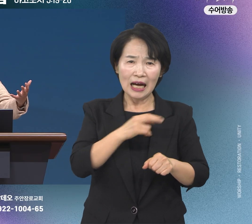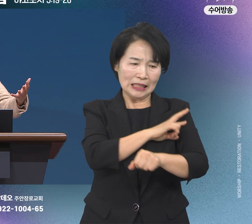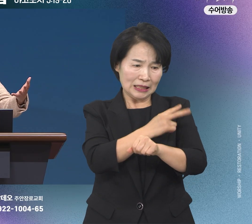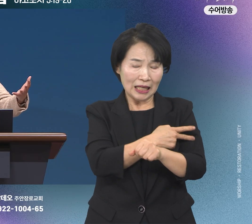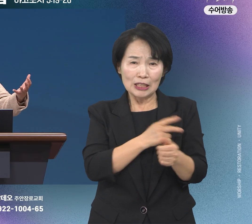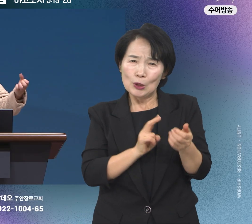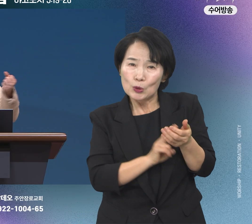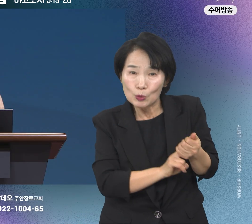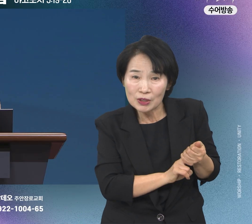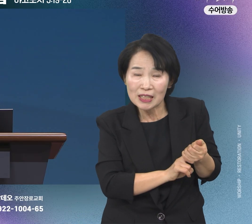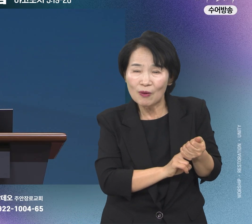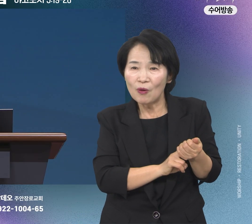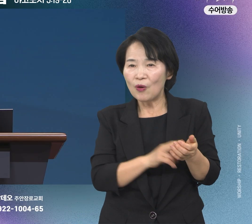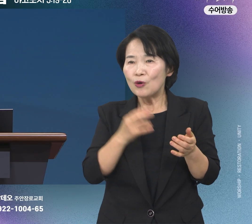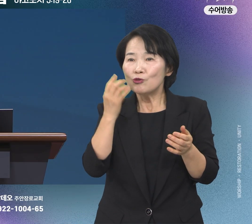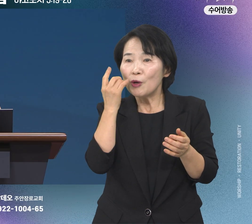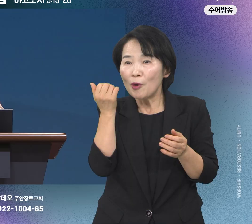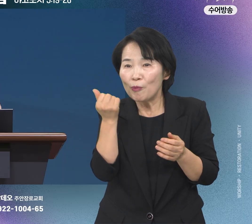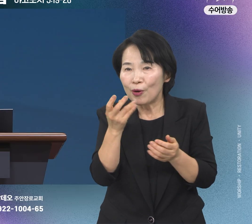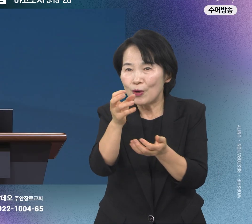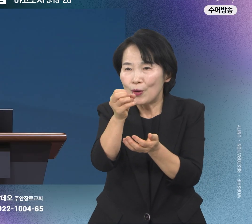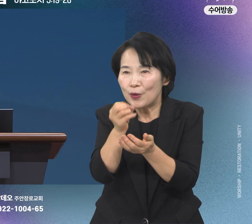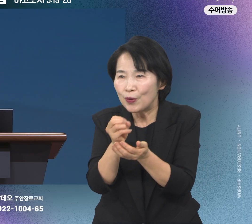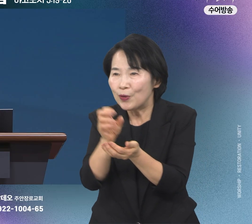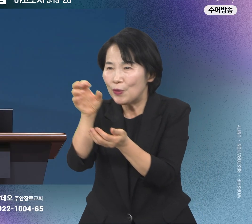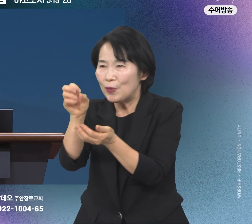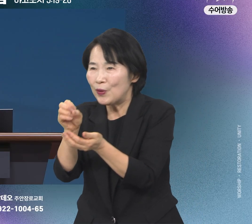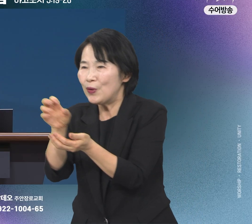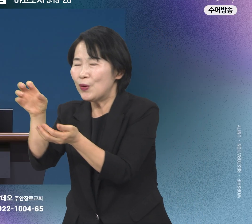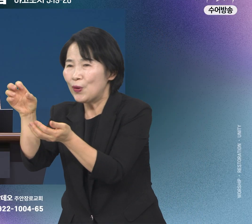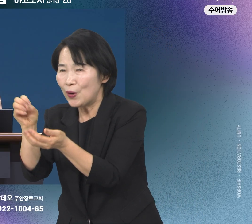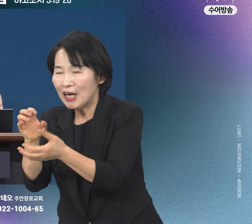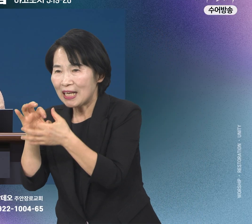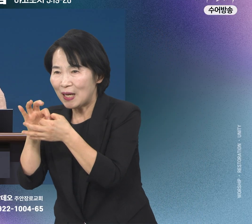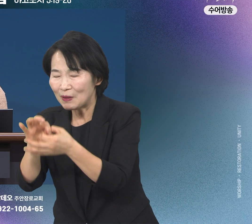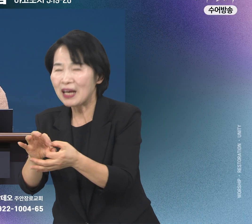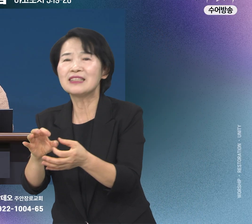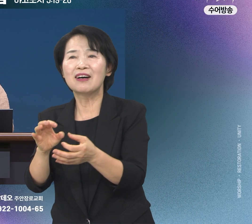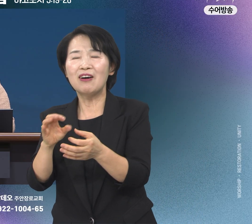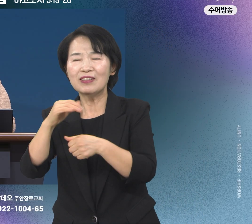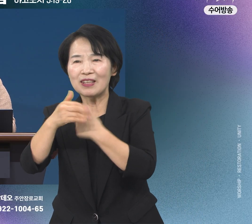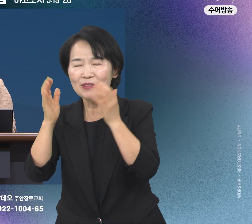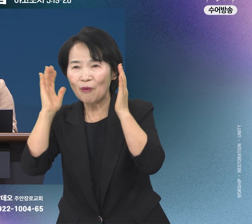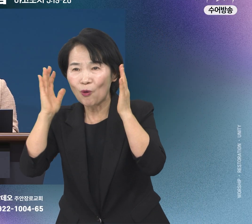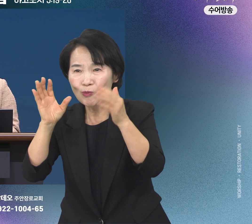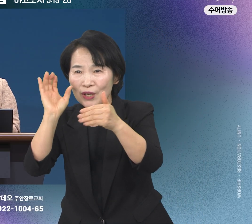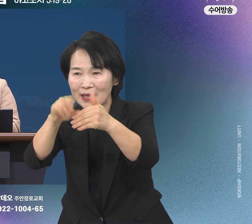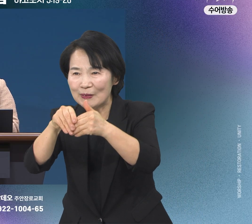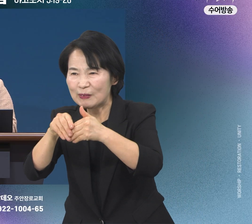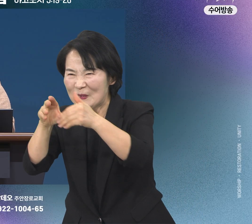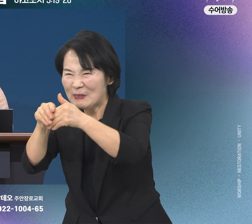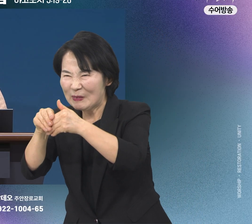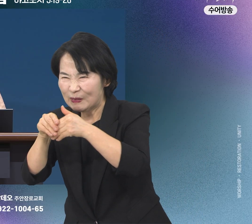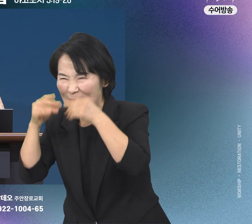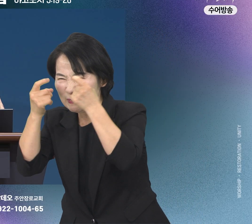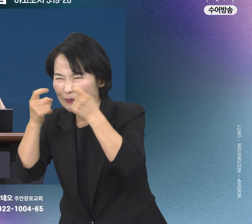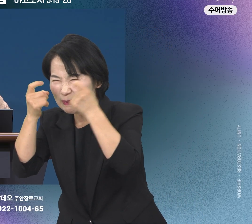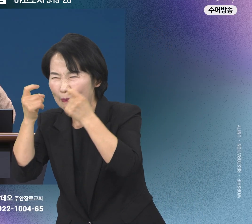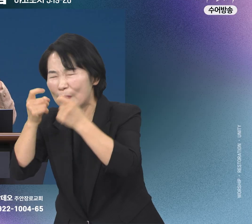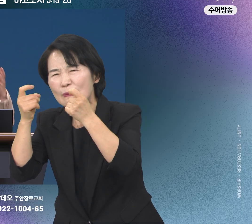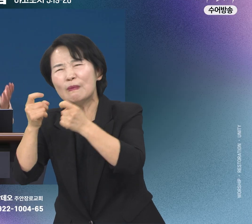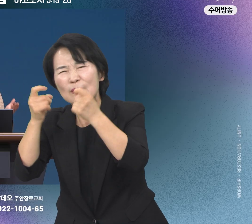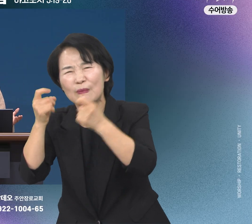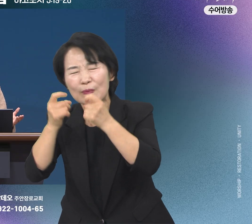많은 사람들의 번호를 취하며 그 사람들을 성경 공부할 수 있게끔 할까라고 늘 고민했습니다. 저는